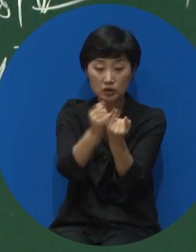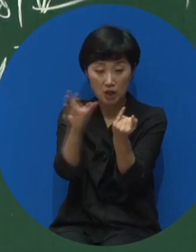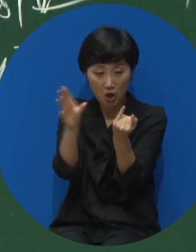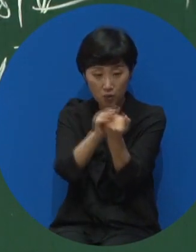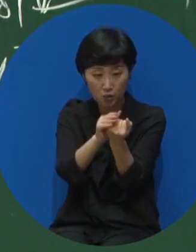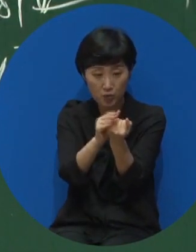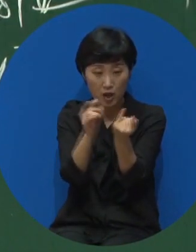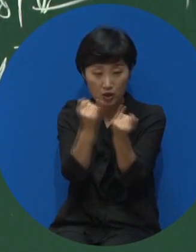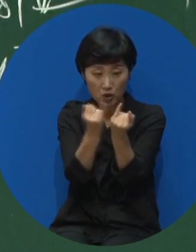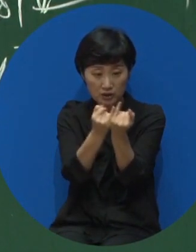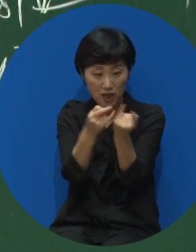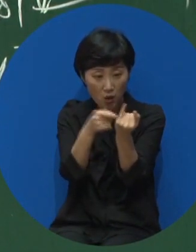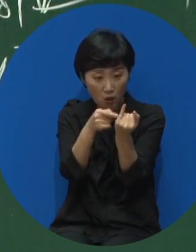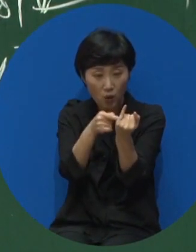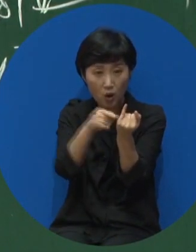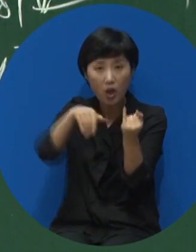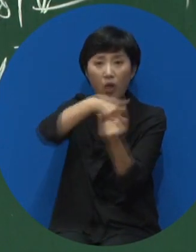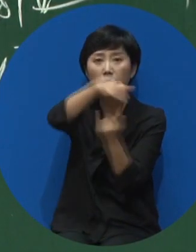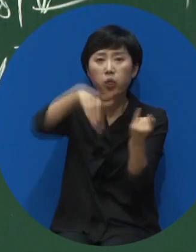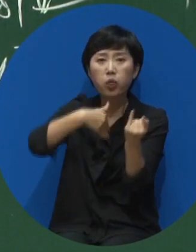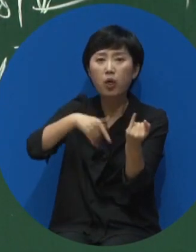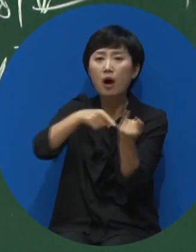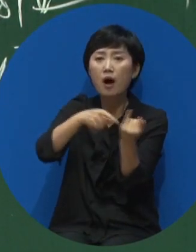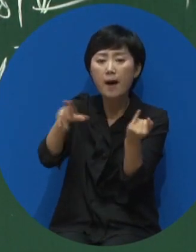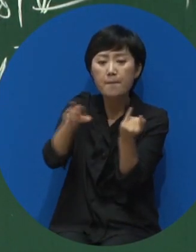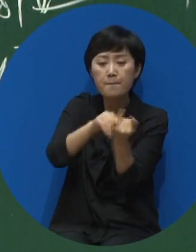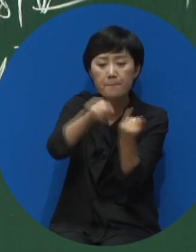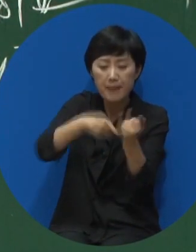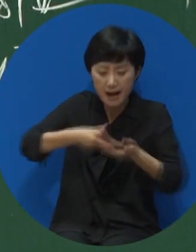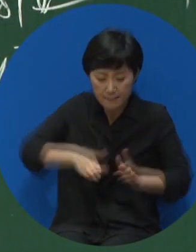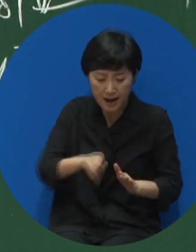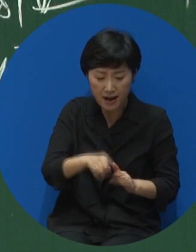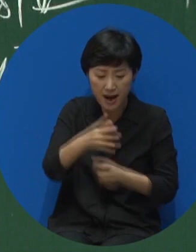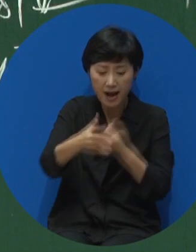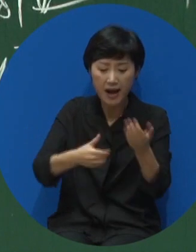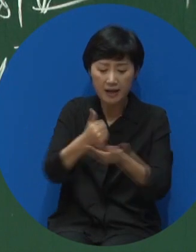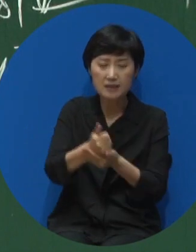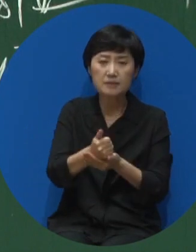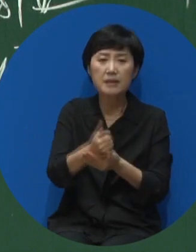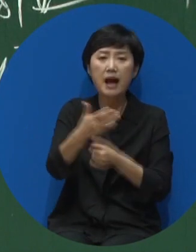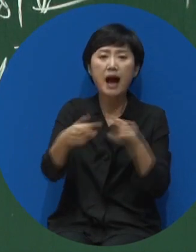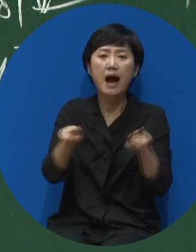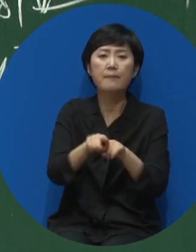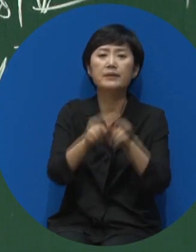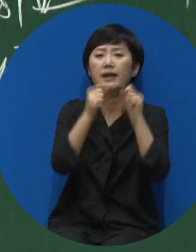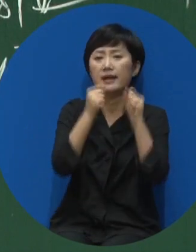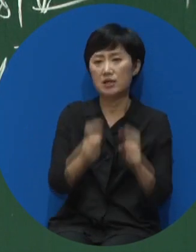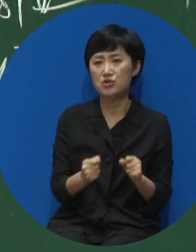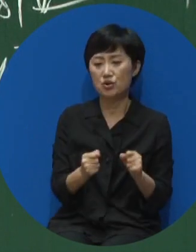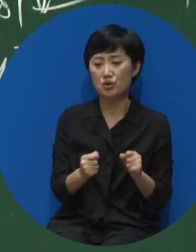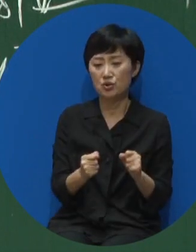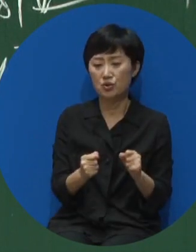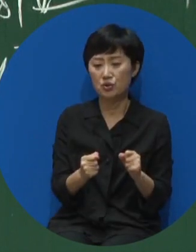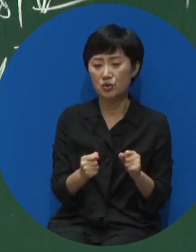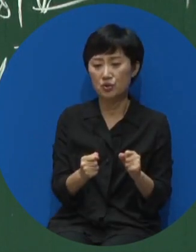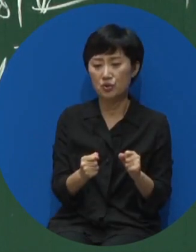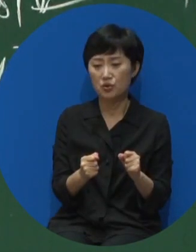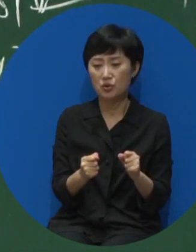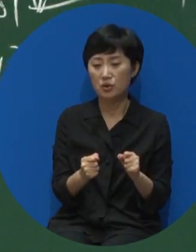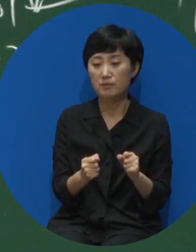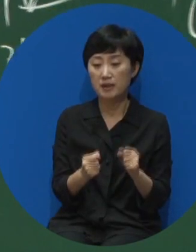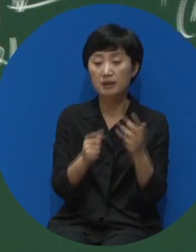처녀가 잉태하여 그랬습니다. 스베테노 코타이와 쇼조가 미고모테 고우무 소노 임마누엘 데아르테 이코토데스. 모든